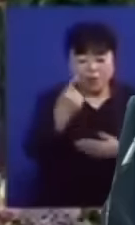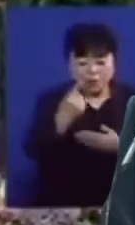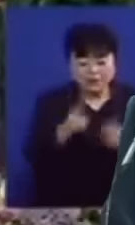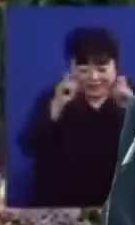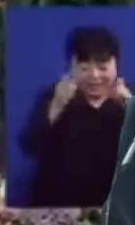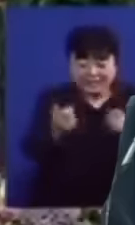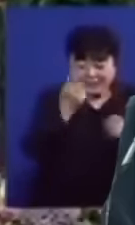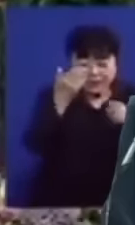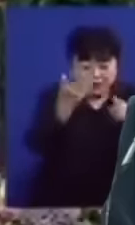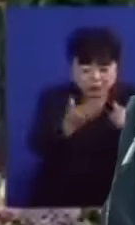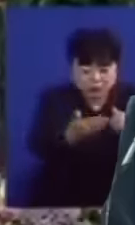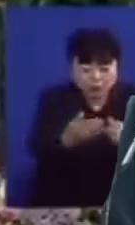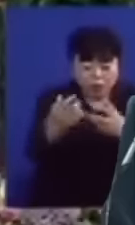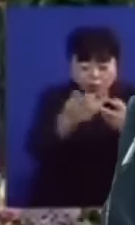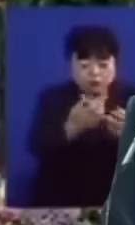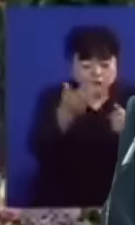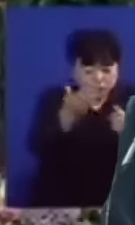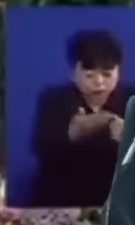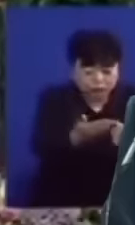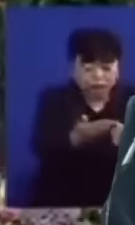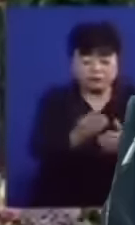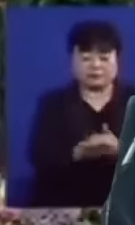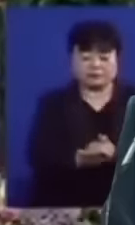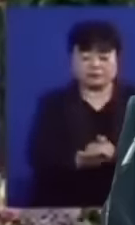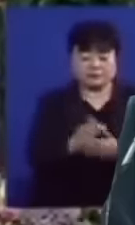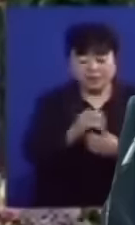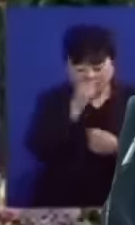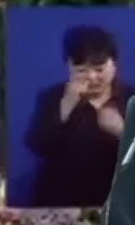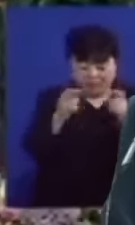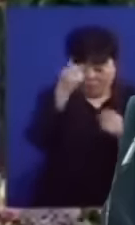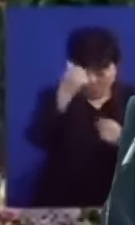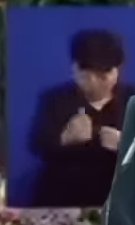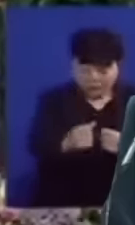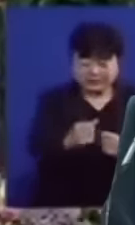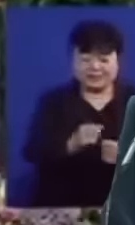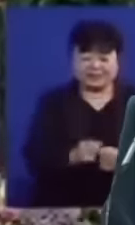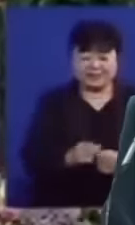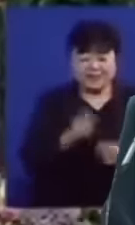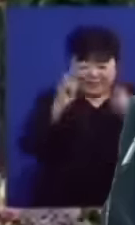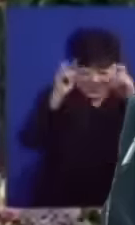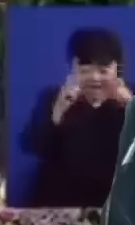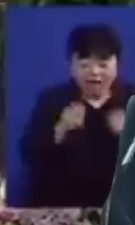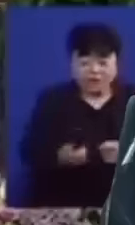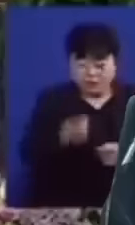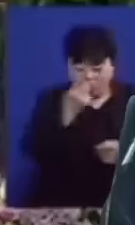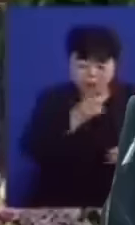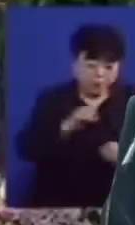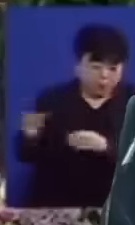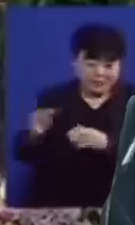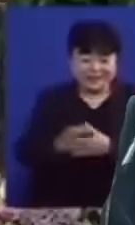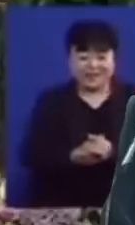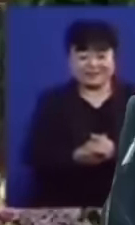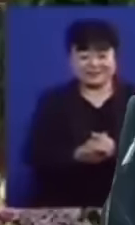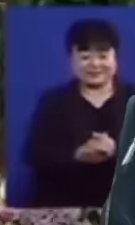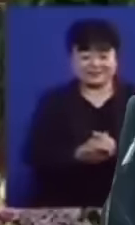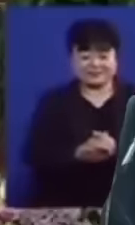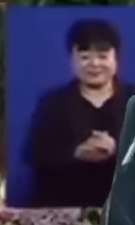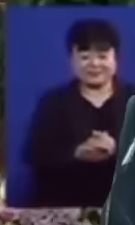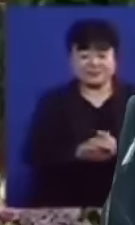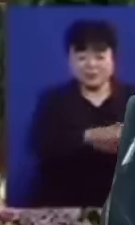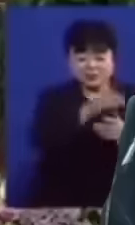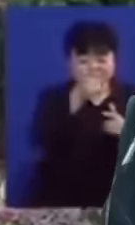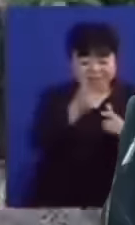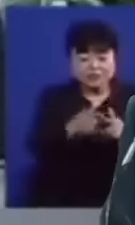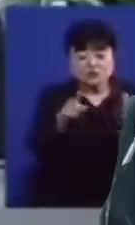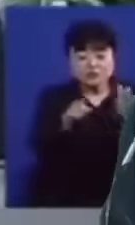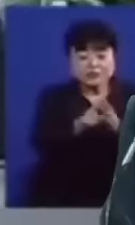양으로 생명을 얻게 하고 더 풍성히 얻게 하려는 것이라. 나는 선한 목자라. 선한 목자는 양들을 위하여 목숨을 버린다. 우리